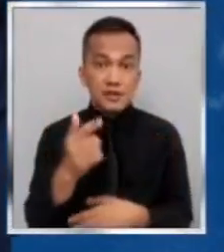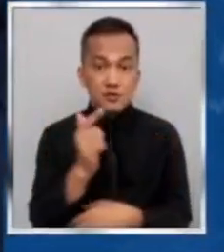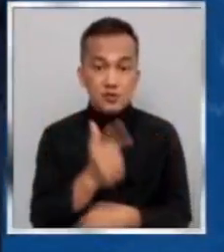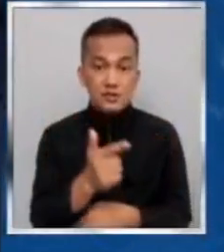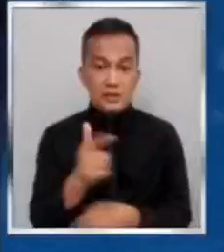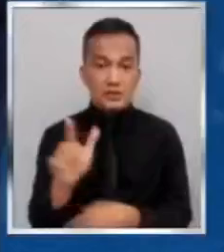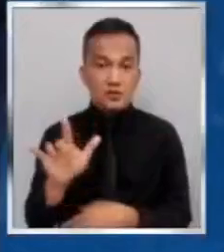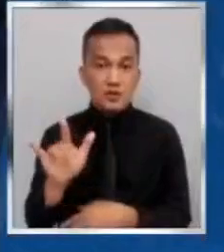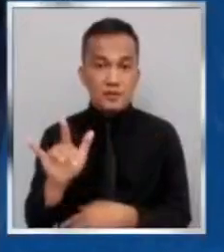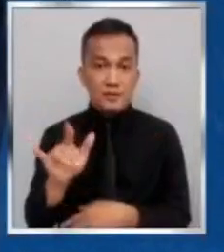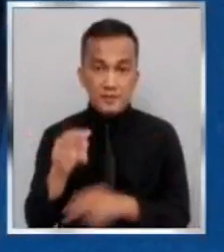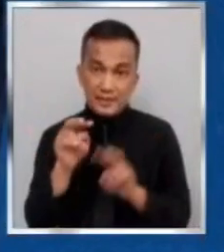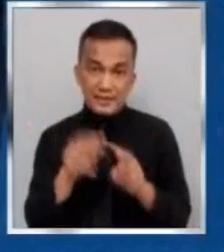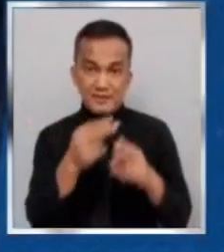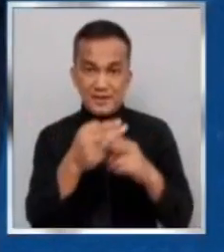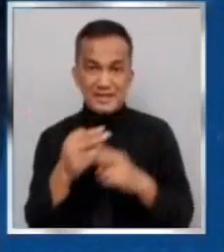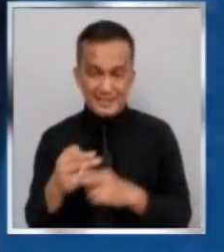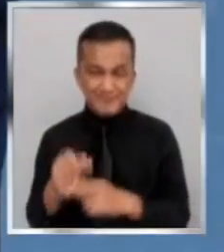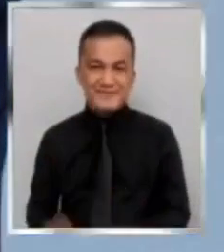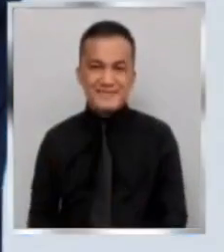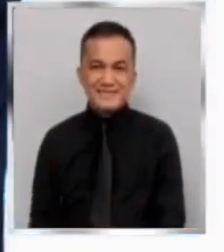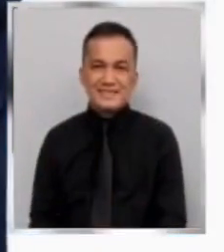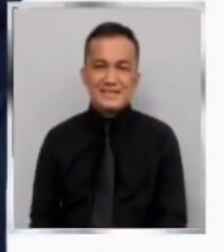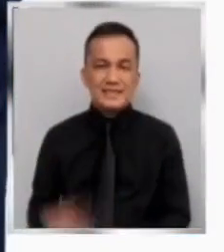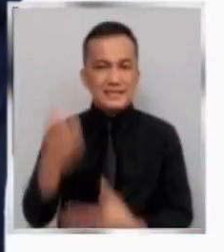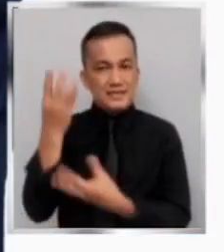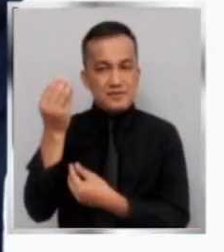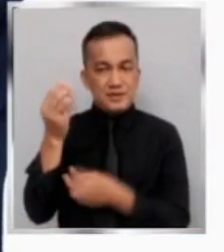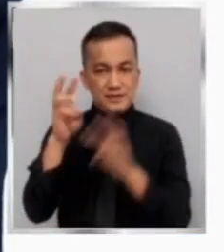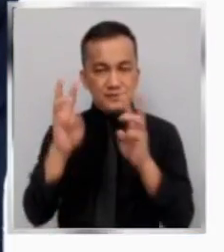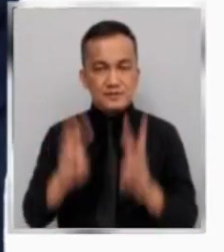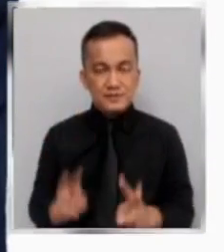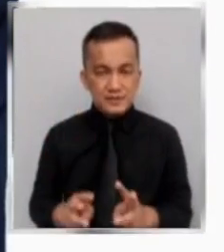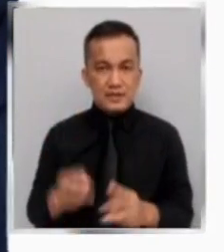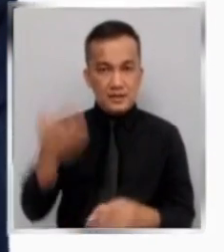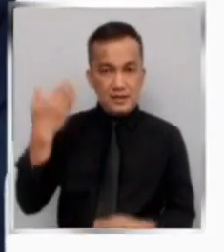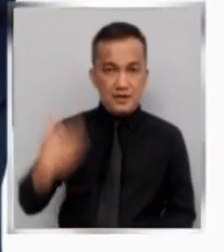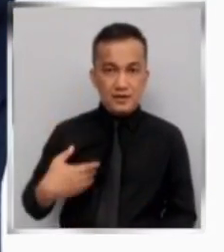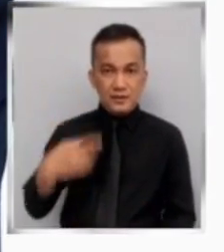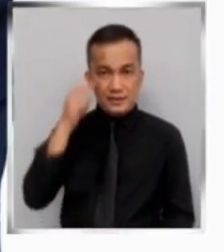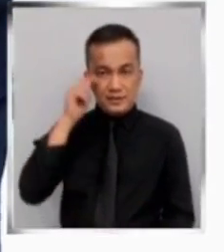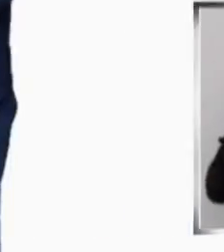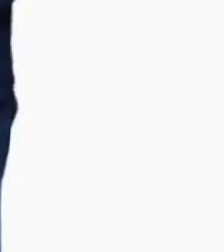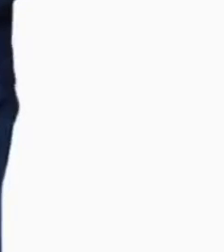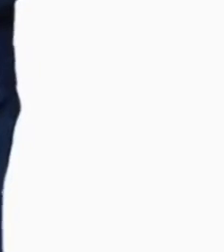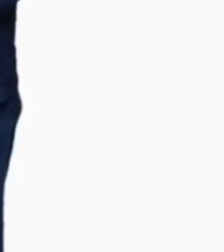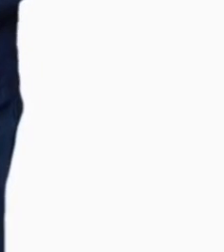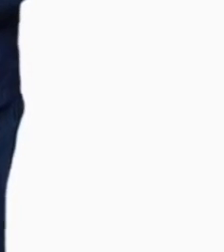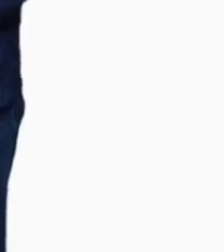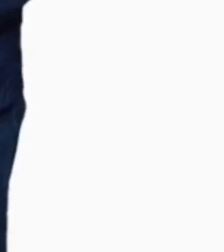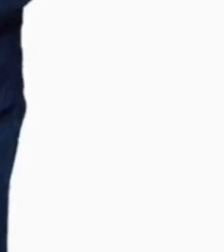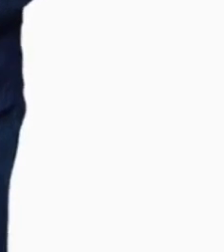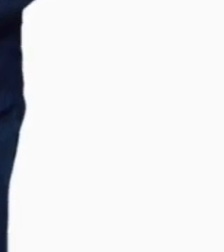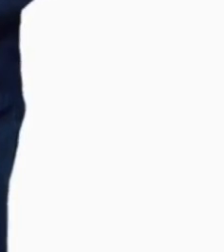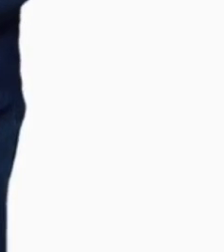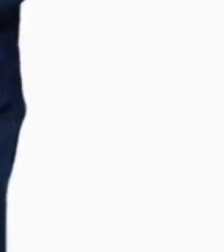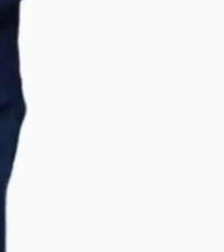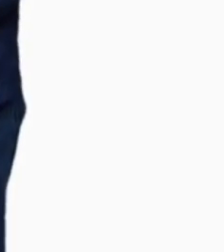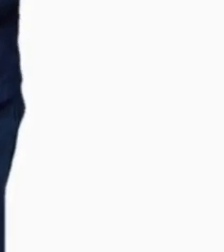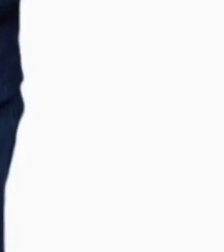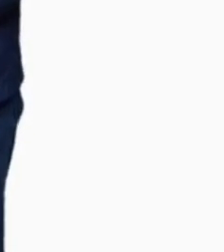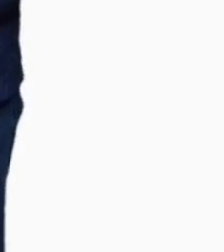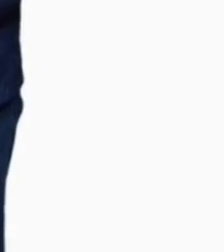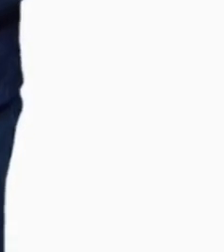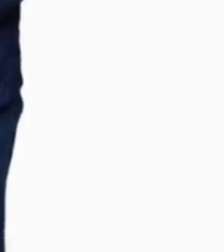na yan. Yan ang latest sa GMA Weather. Ako po si Nathaniel Cruz, magplano para sigurado. Ito ang GMA Weather,